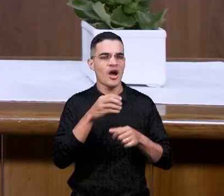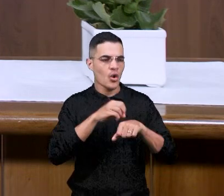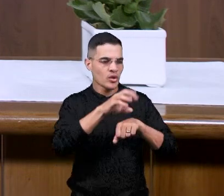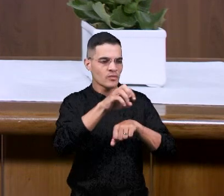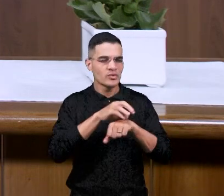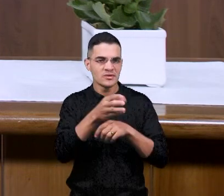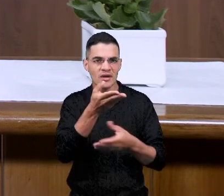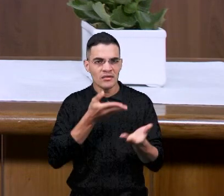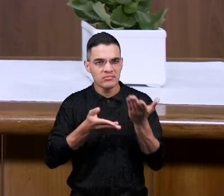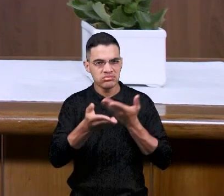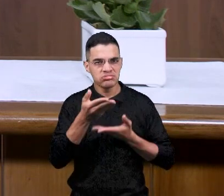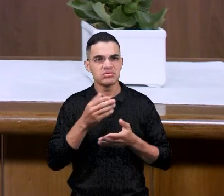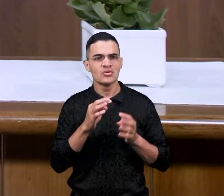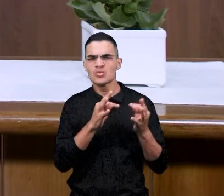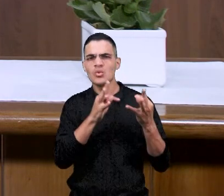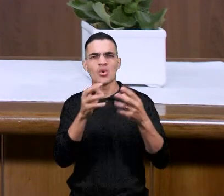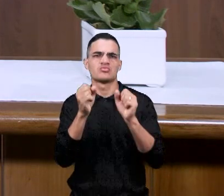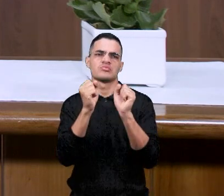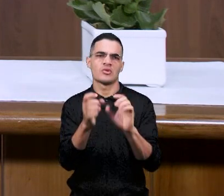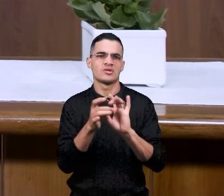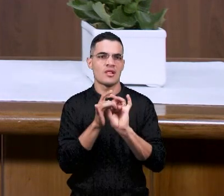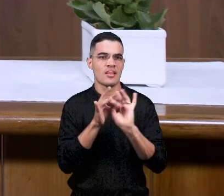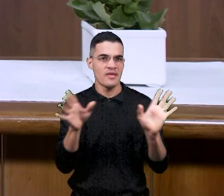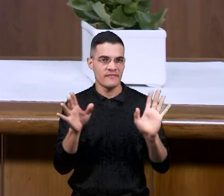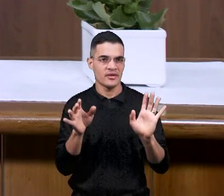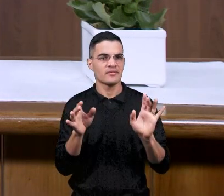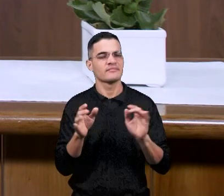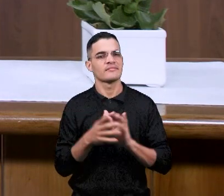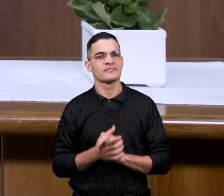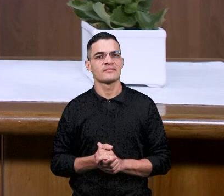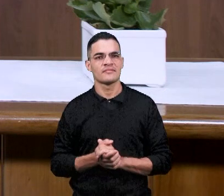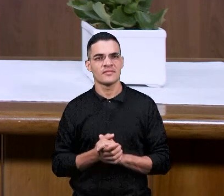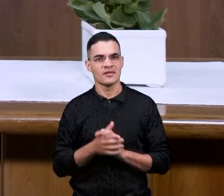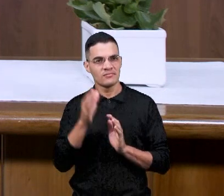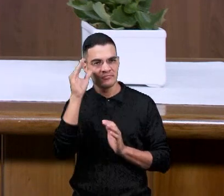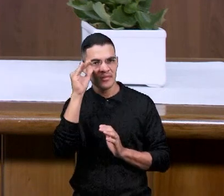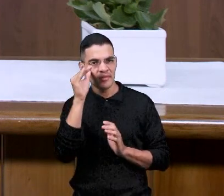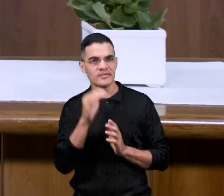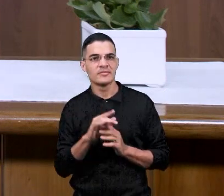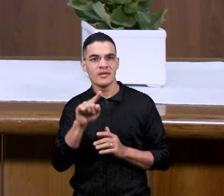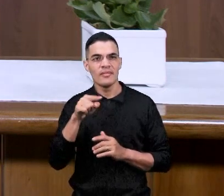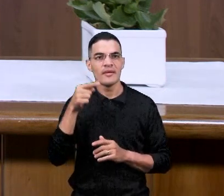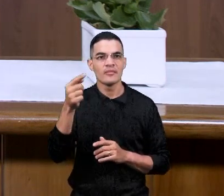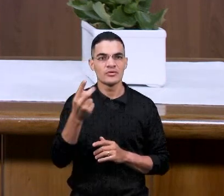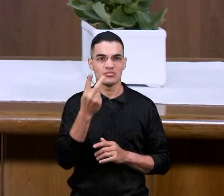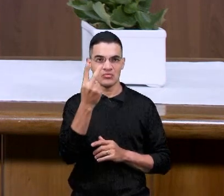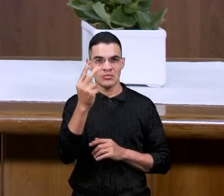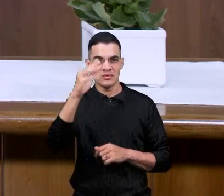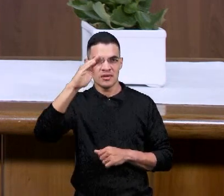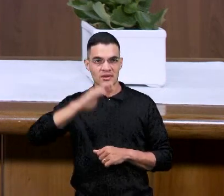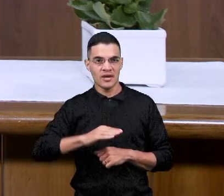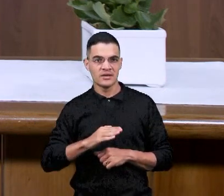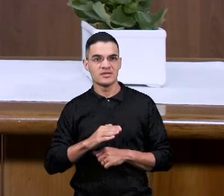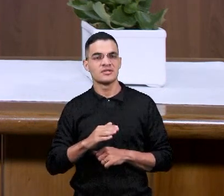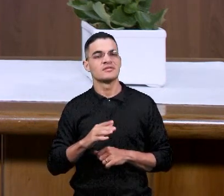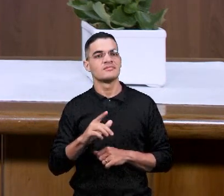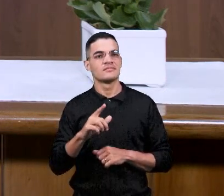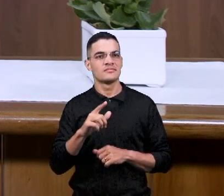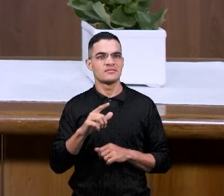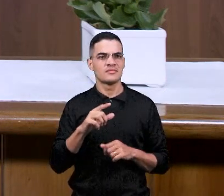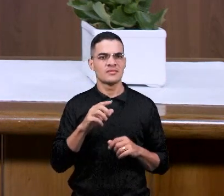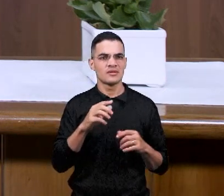l'étranger. Mais n'importe qui peut regarder. À 14 heures, dans les